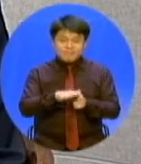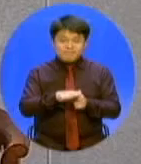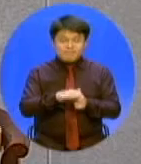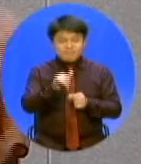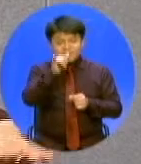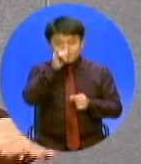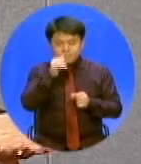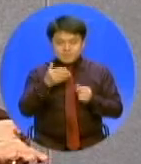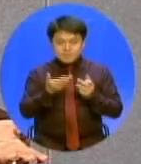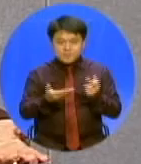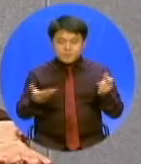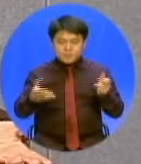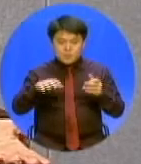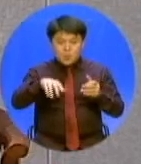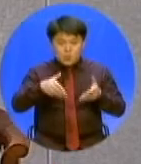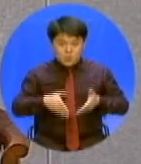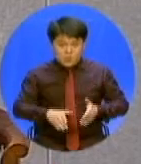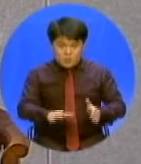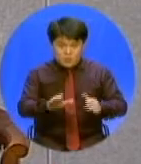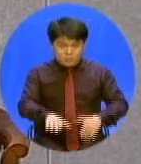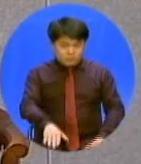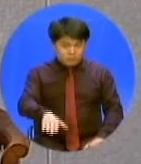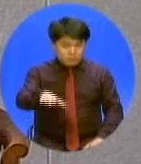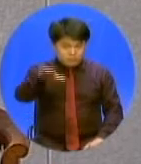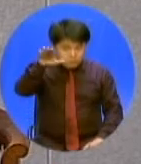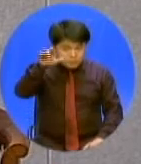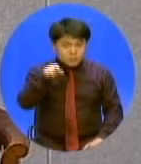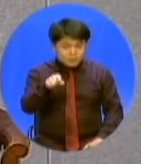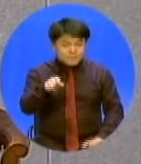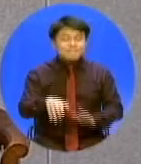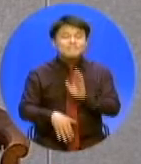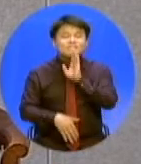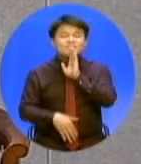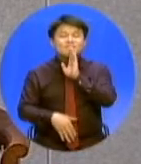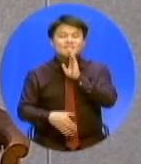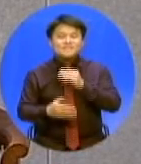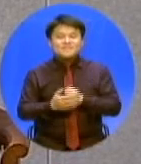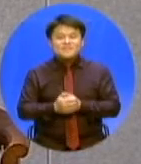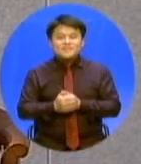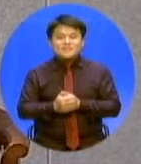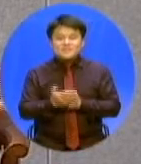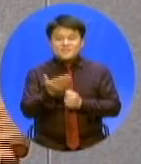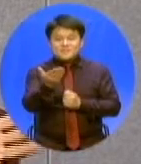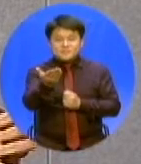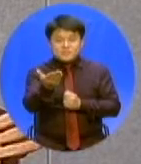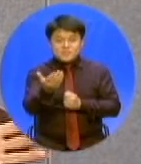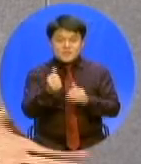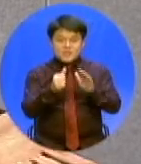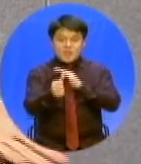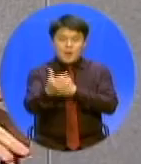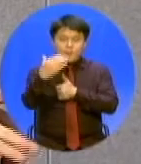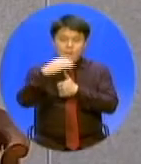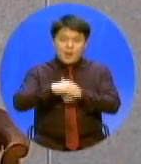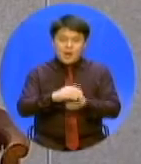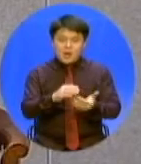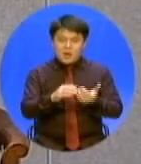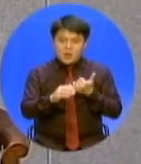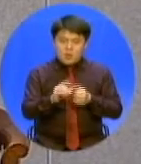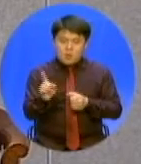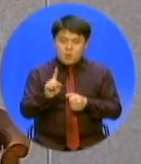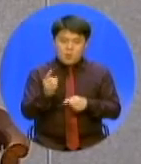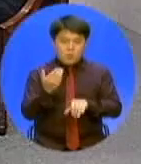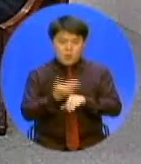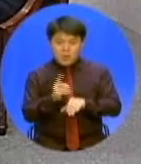아, 강원도에서 태어나셔서 쭉 그곳에서 네, 이렇게. 그렇습니다. 예. 예. 대표님을 맡기 전에 또 특별한 또 인연이